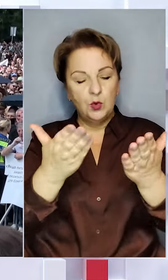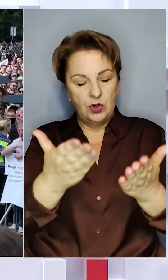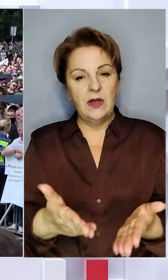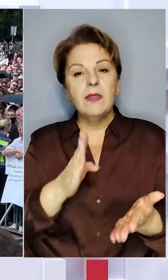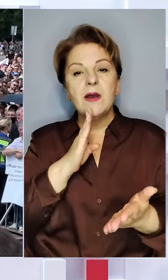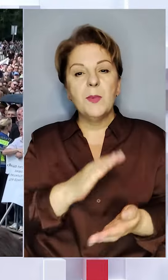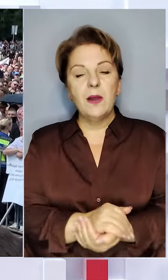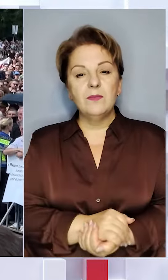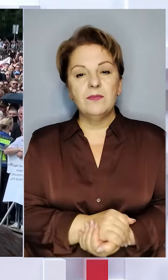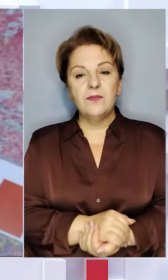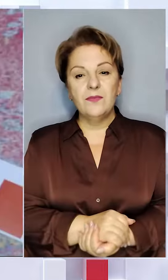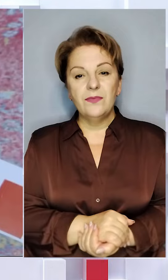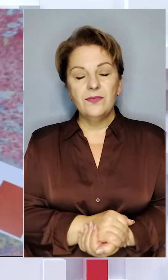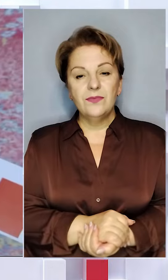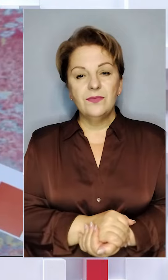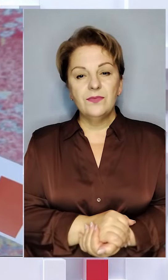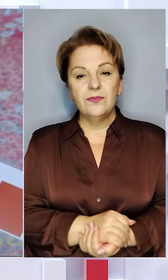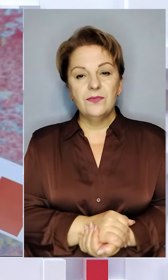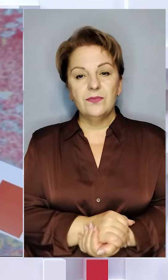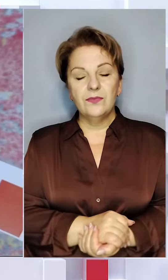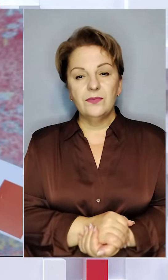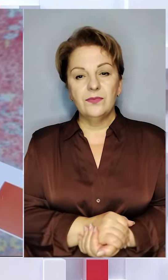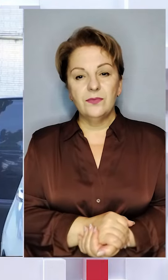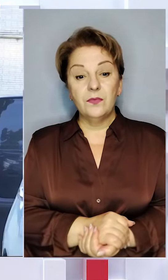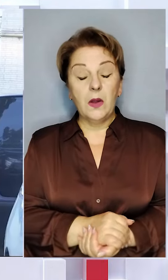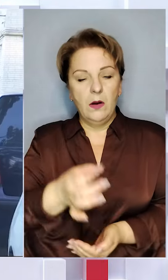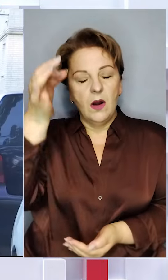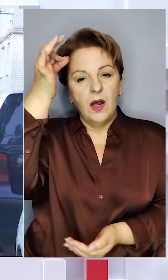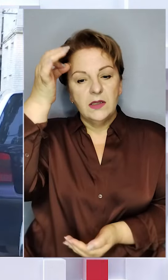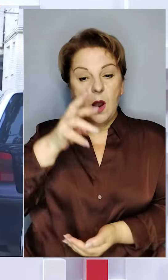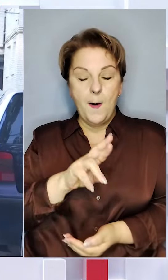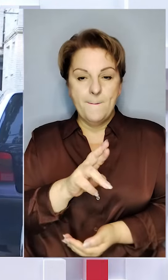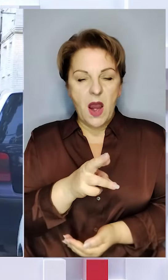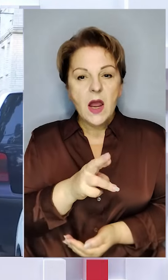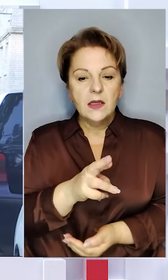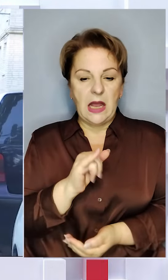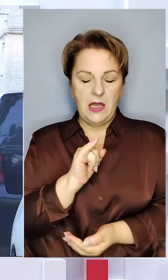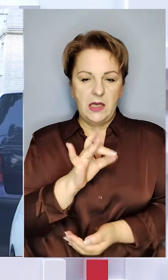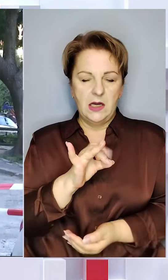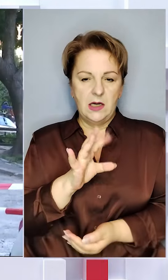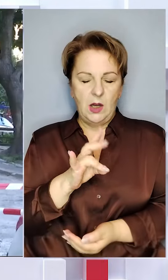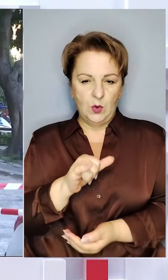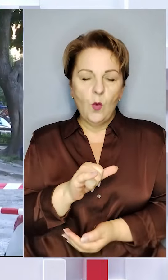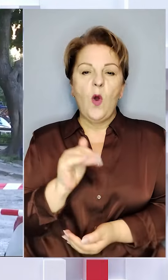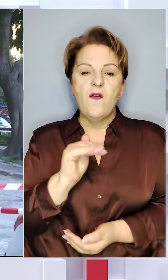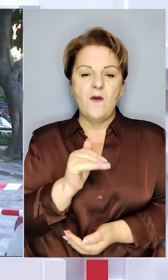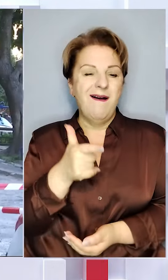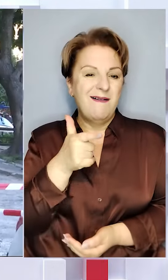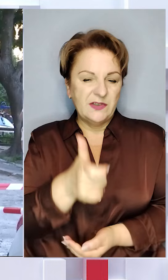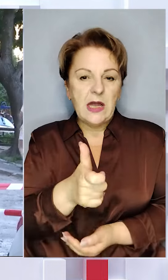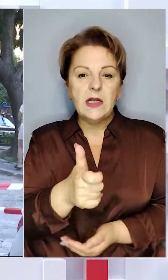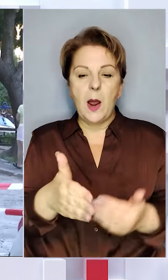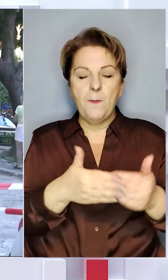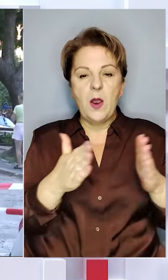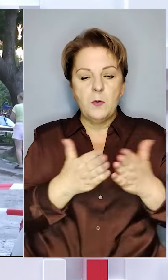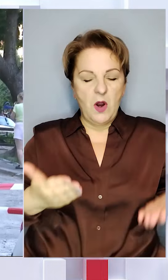шануючи тебе. Нагадаю, в п'ятницю в Ірину Фаріон стріляли біля будинку,